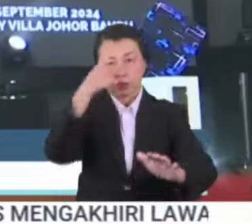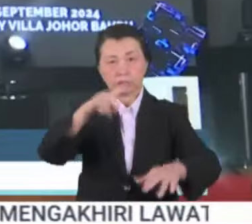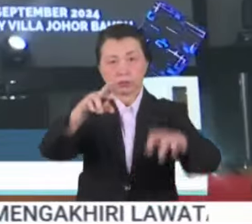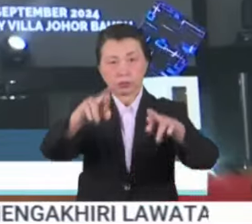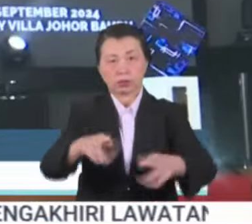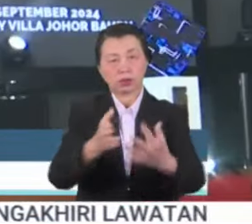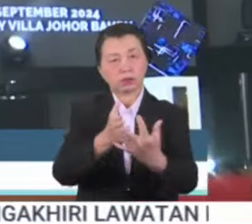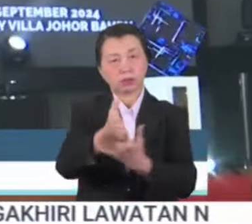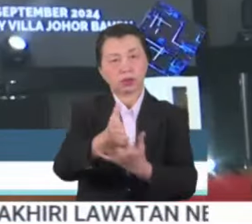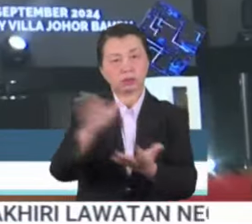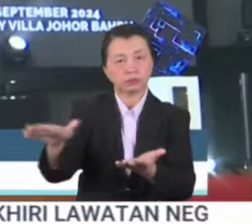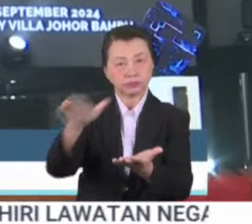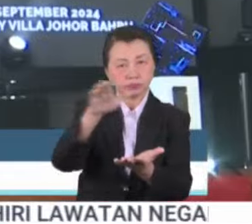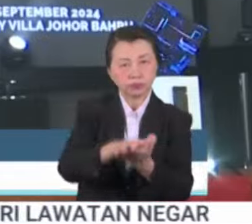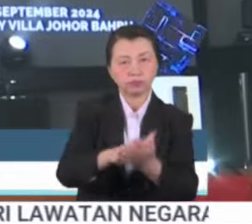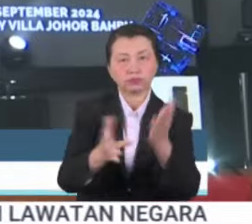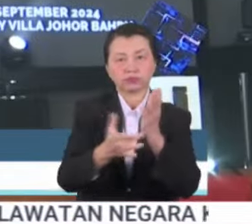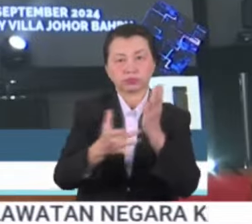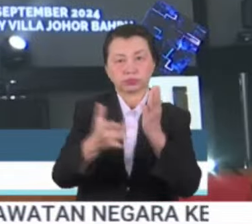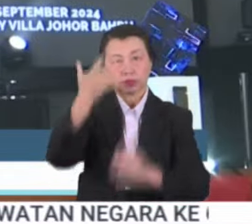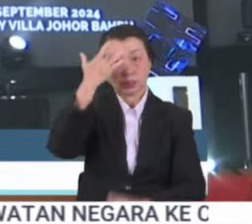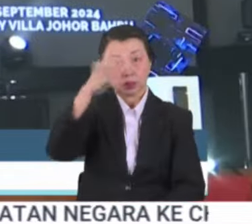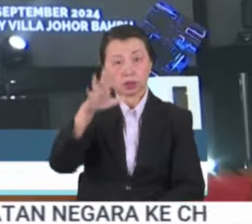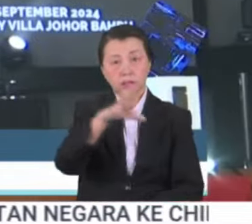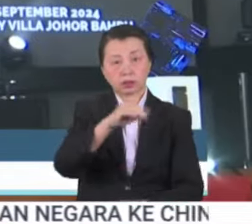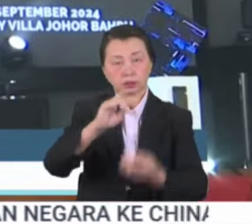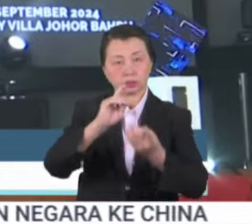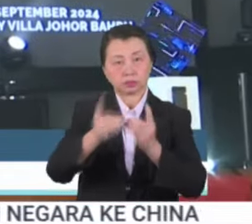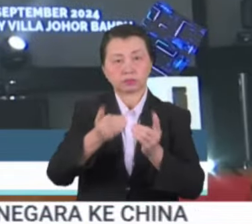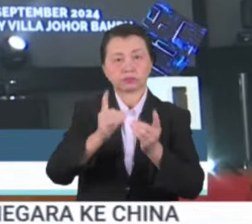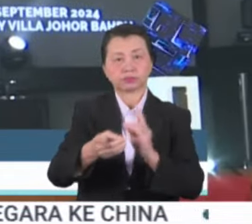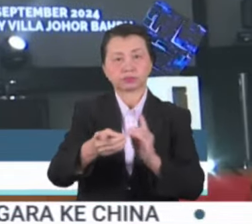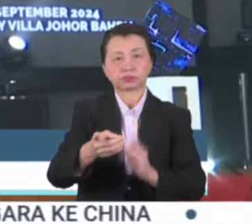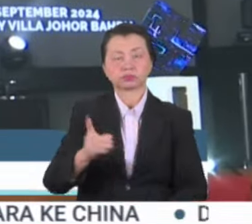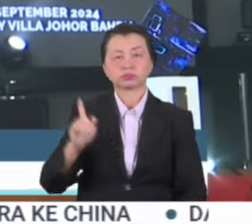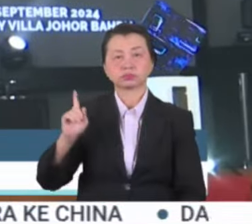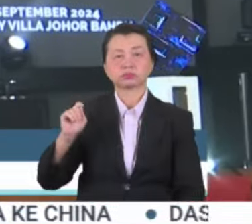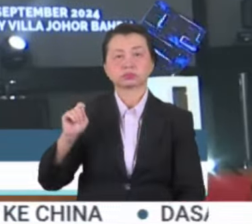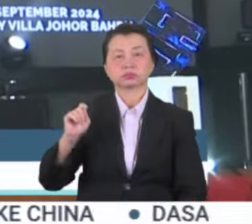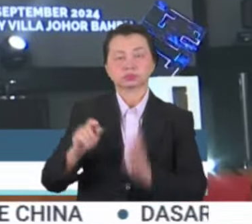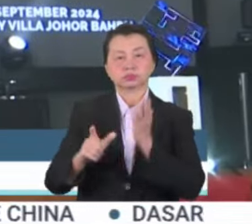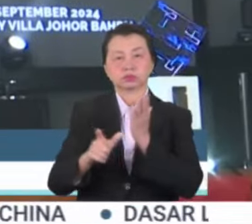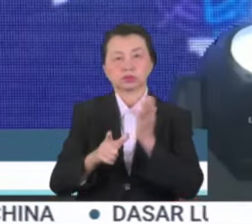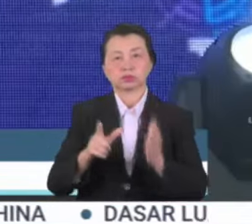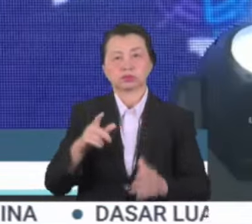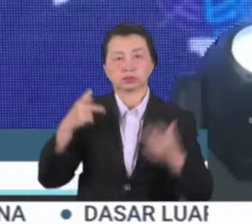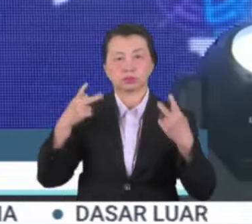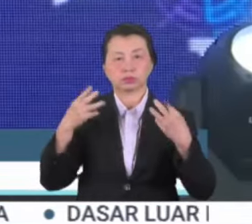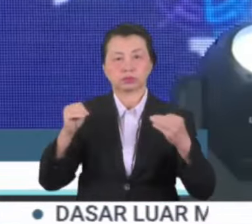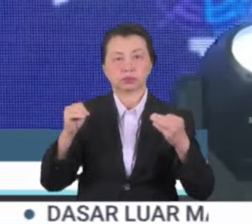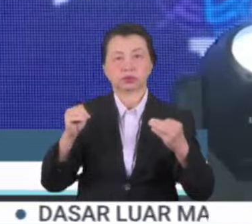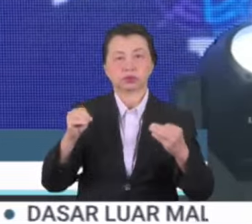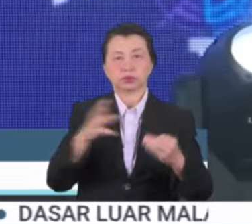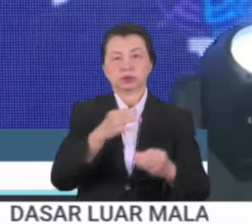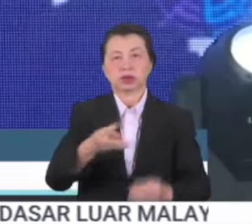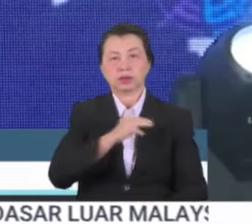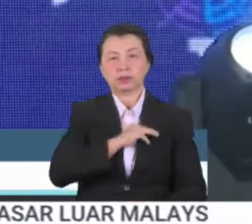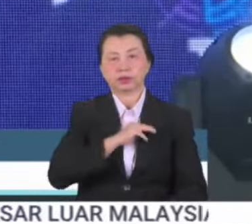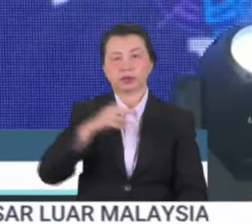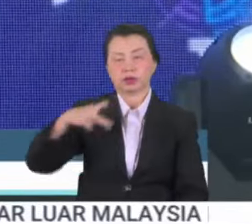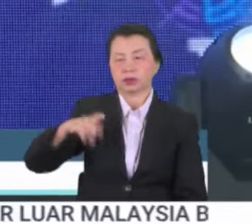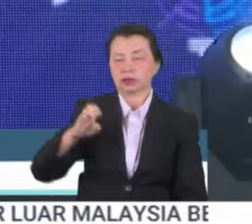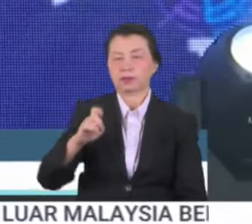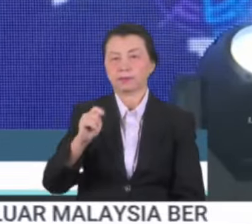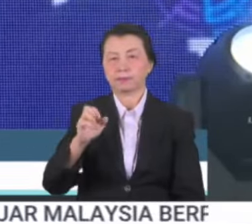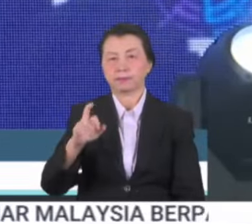kepada rakyat menerusi adaptasi teknologi pintar dan pendigitalan. Timbalan Perdana Menteri Datuk Seri Fadilah Yusof yang juga Menteri Petra